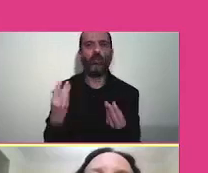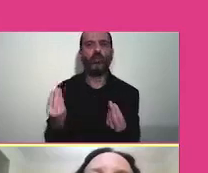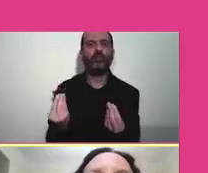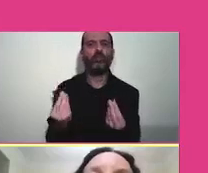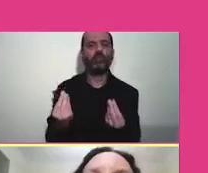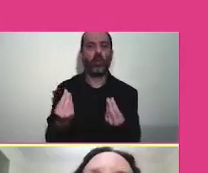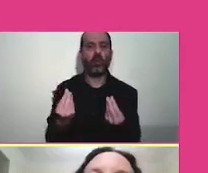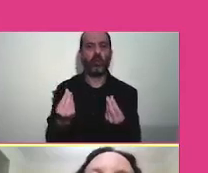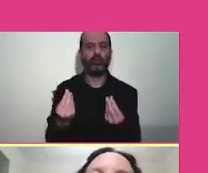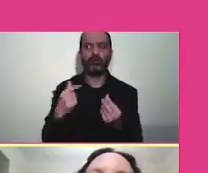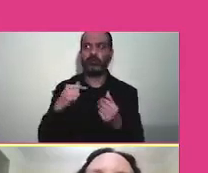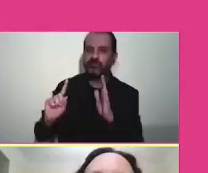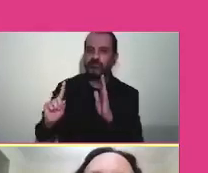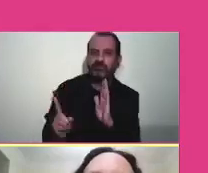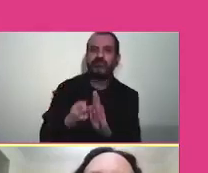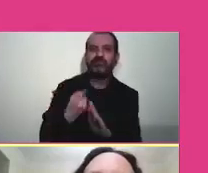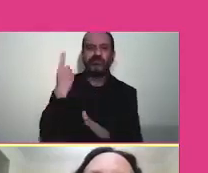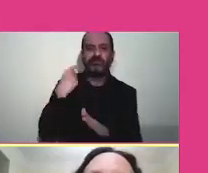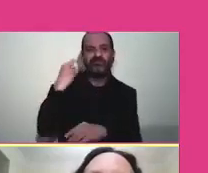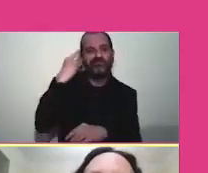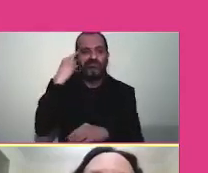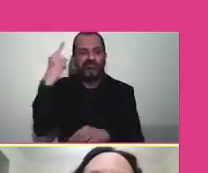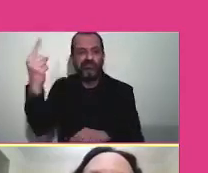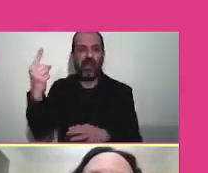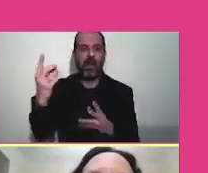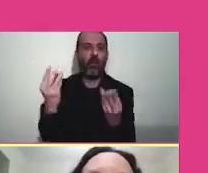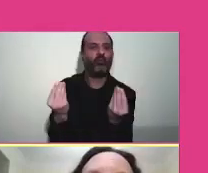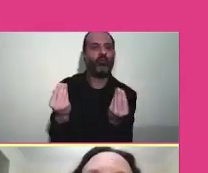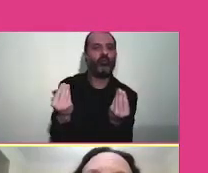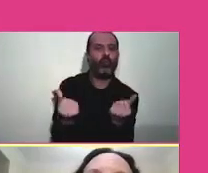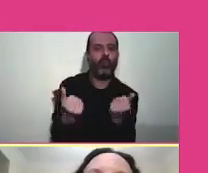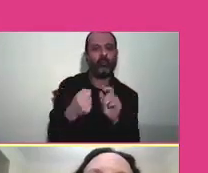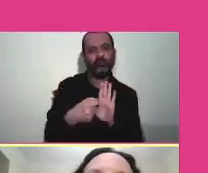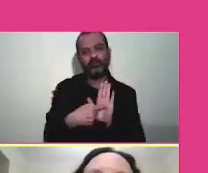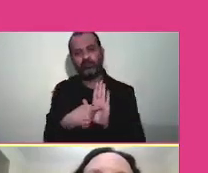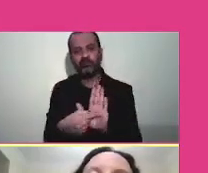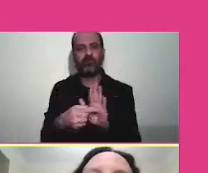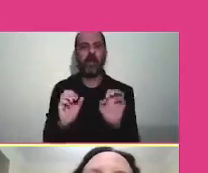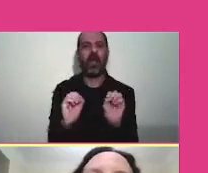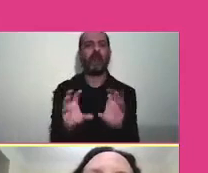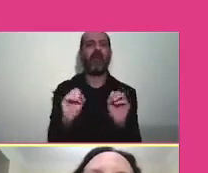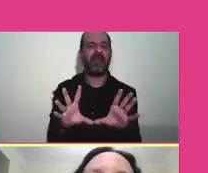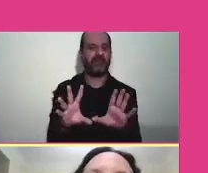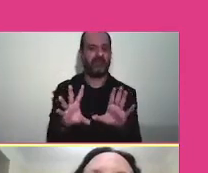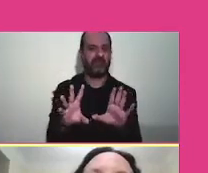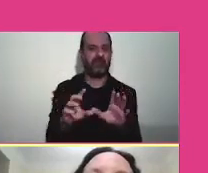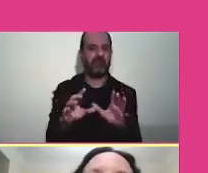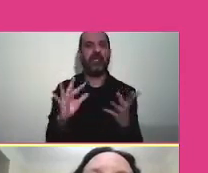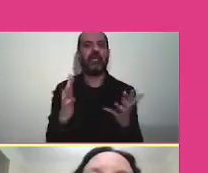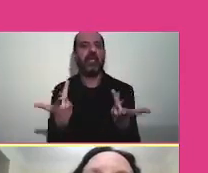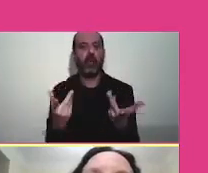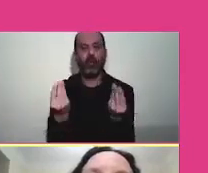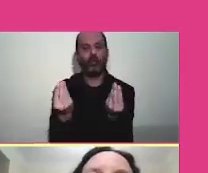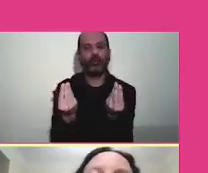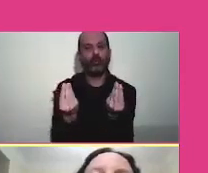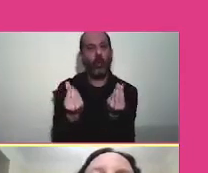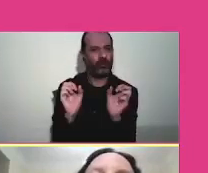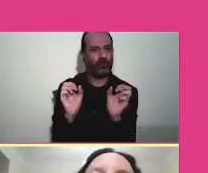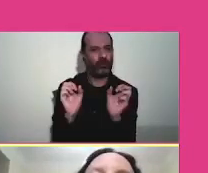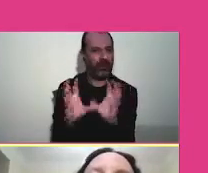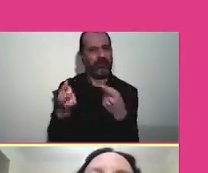έτσι καινοτόμα μεθοδολογία εκπαίδευσης, που είναι αυτή της εκπαίδευσης μέσω role